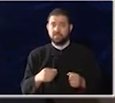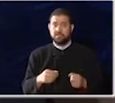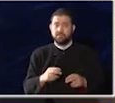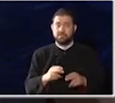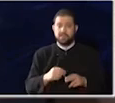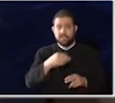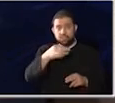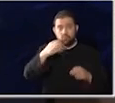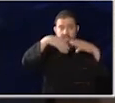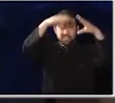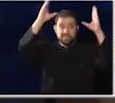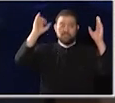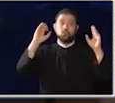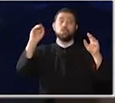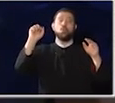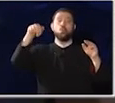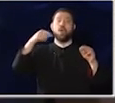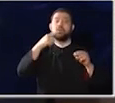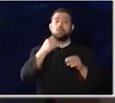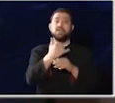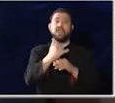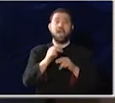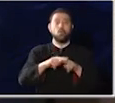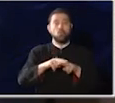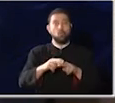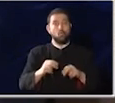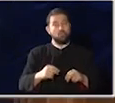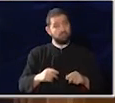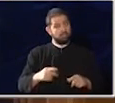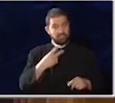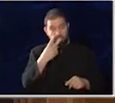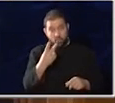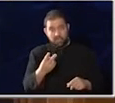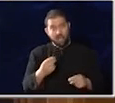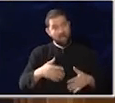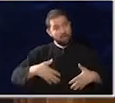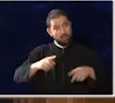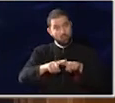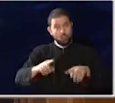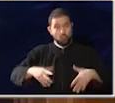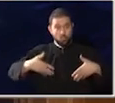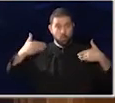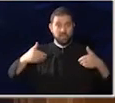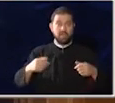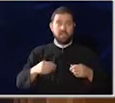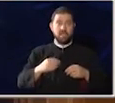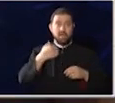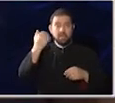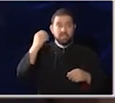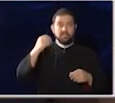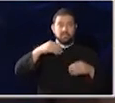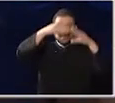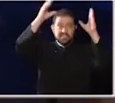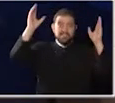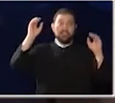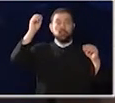Gură de Aur, cum îl admira pe Sfântul Pavel, pentru că îi spunea lui Timotei, pentru slăbiciunile tale provocate de o asceză